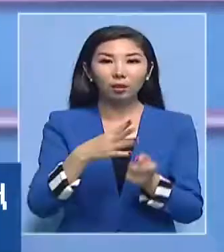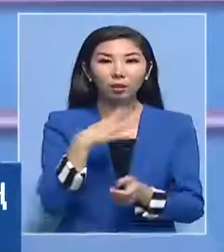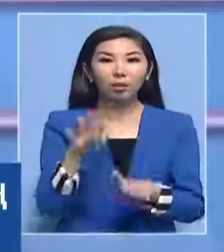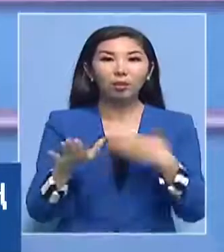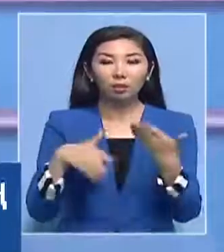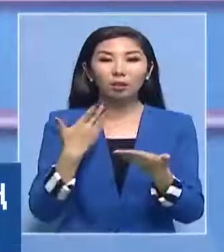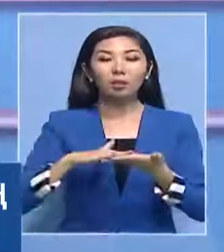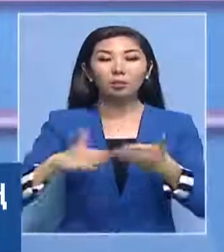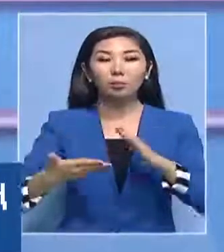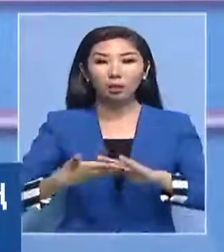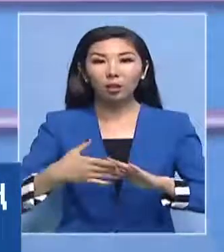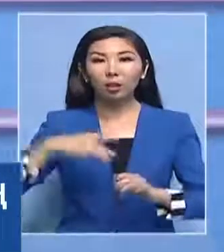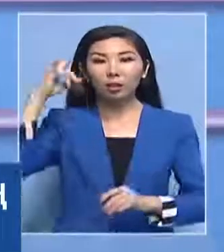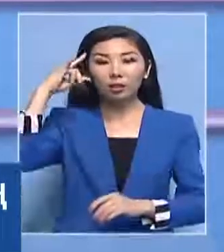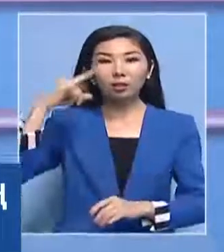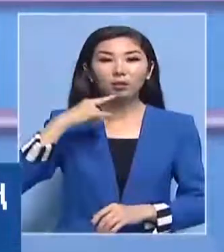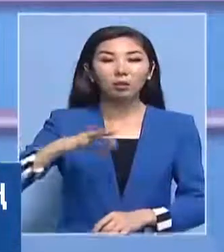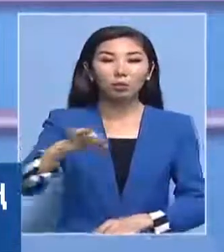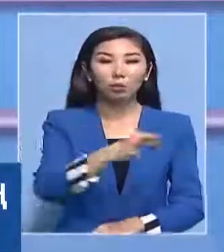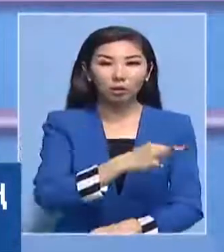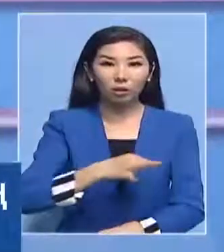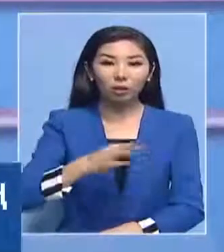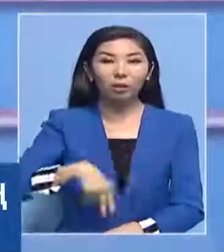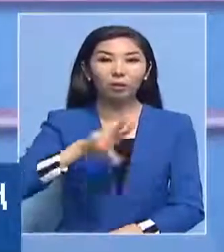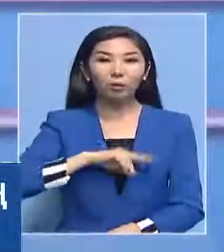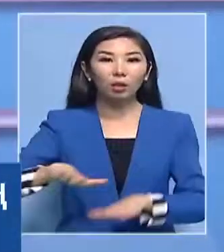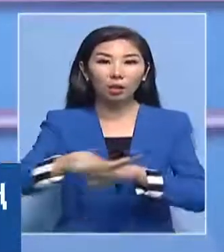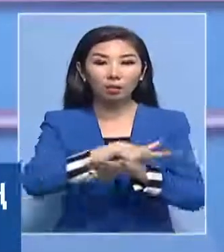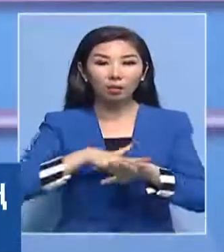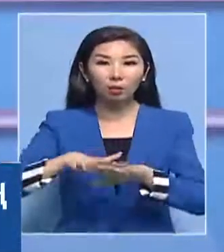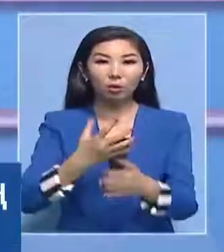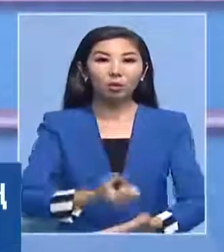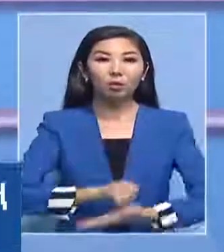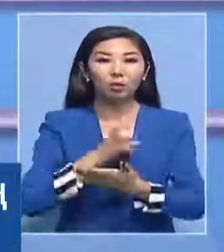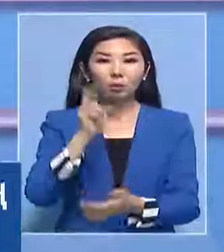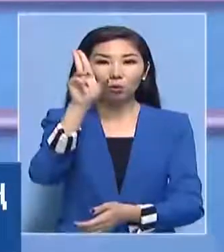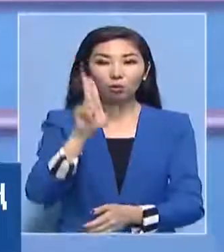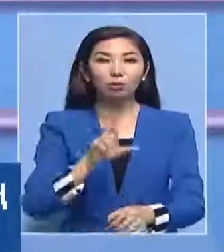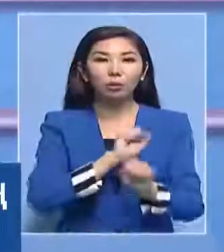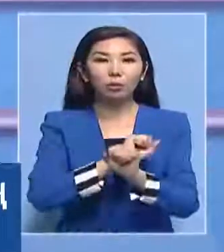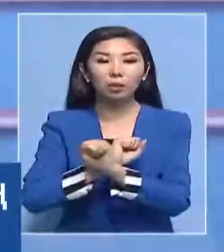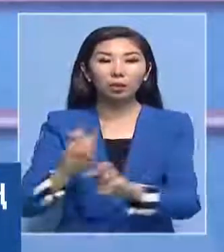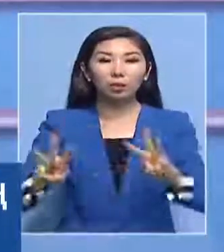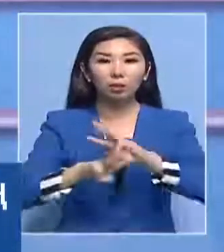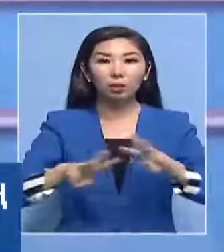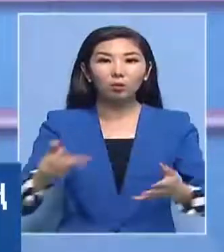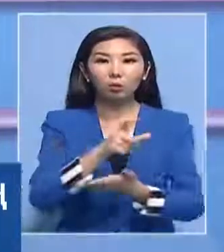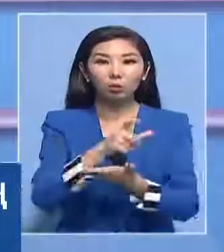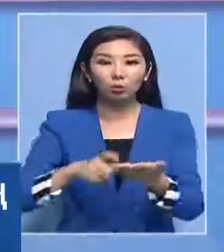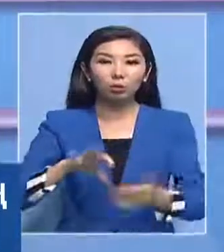өңірлік келісімді Қазақстан Республикасы еңбек және халықты әлеуметтік қорғау министрлігінде тіркеуден